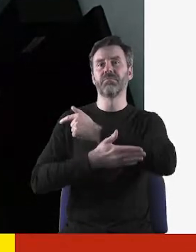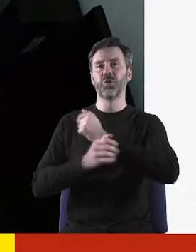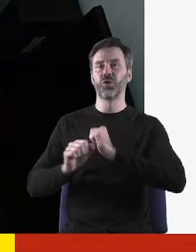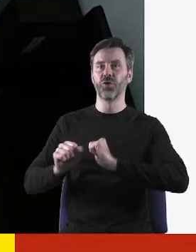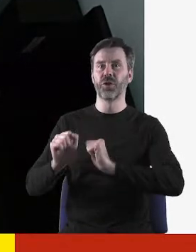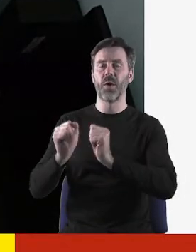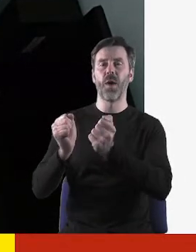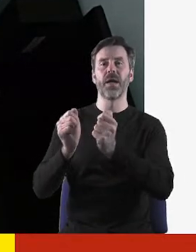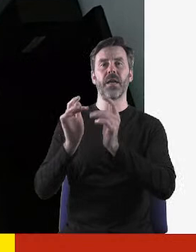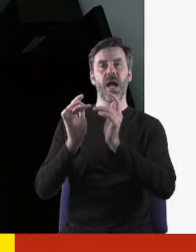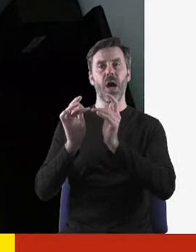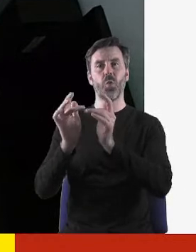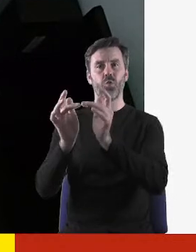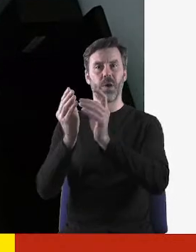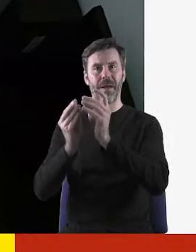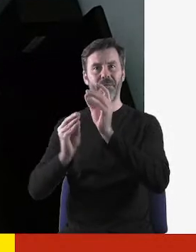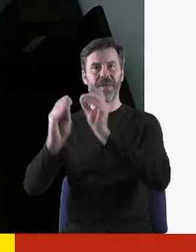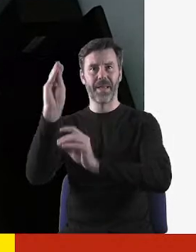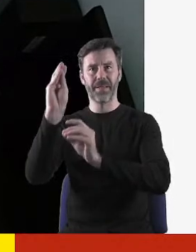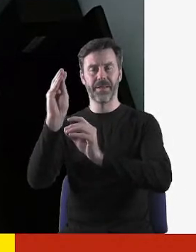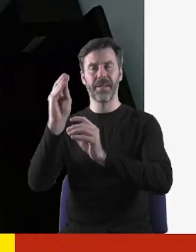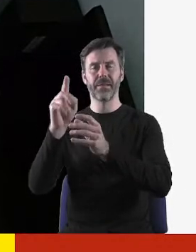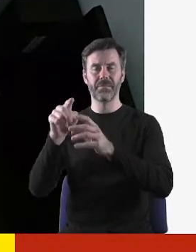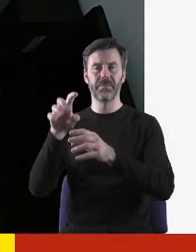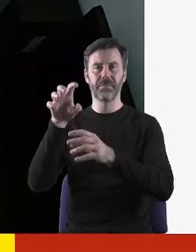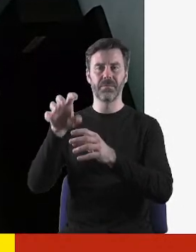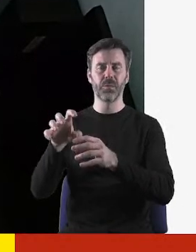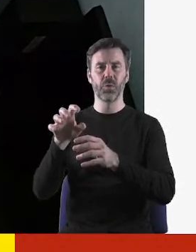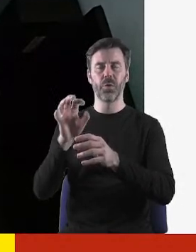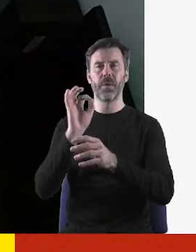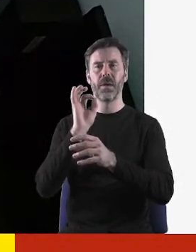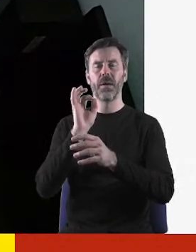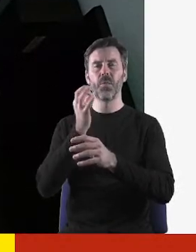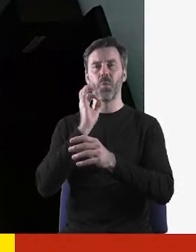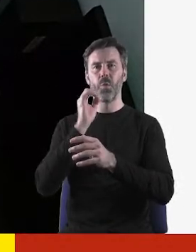kierunku, że tak powiem, rozwoju